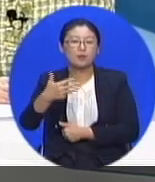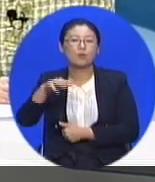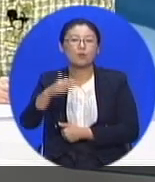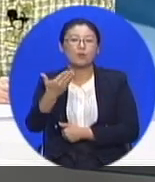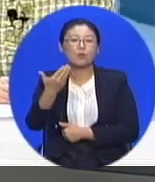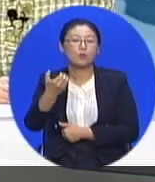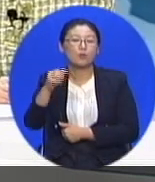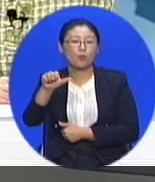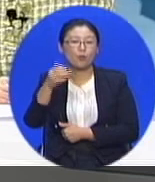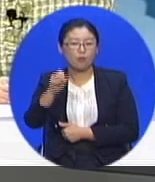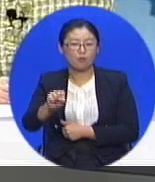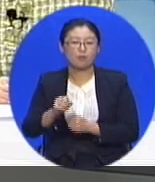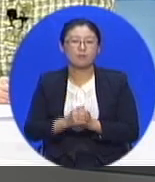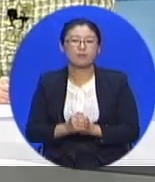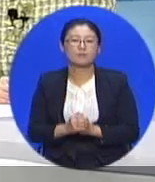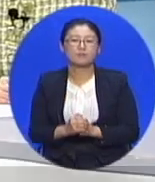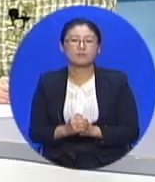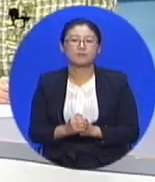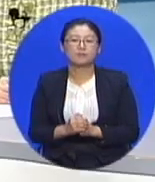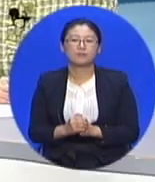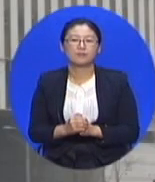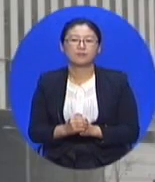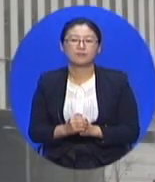원이라고 합니다. 박정인 기자입니다.